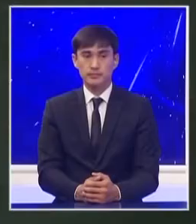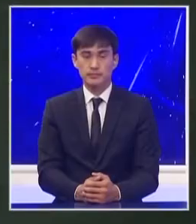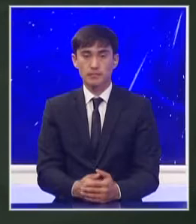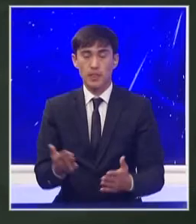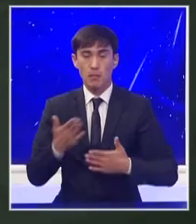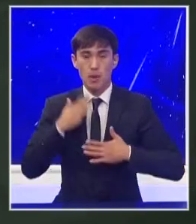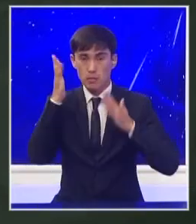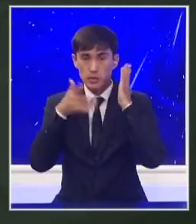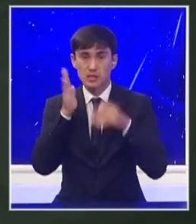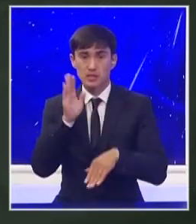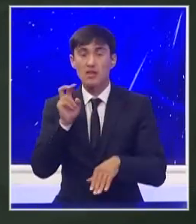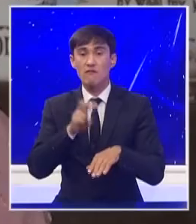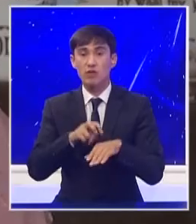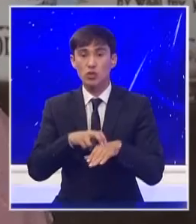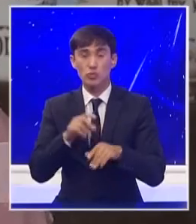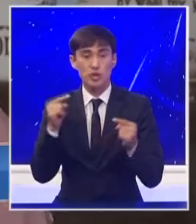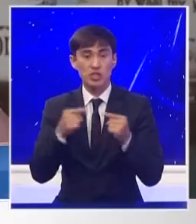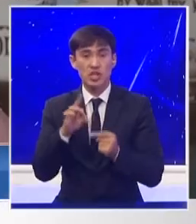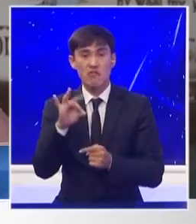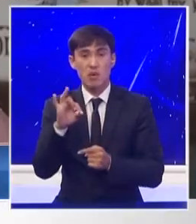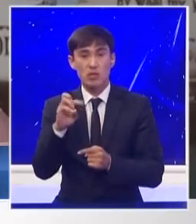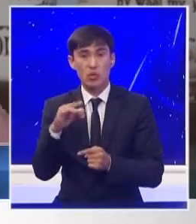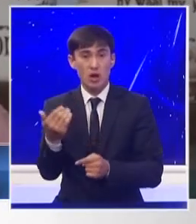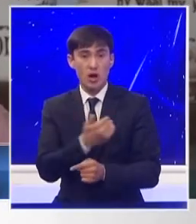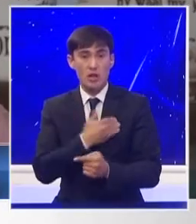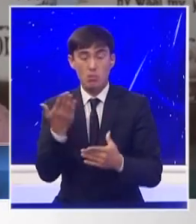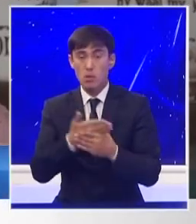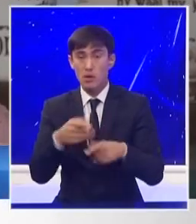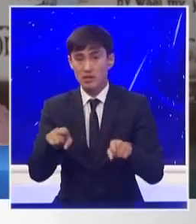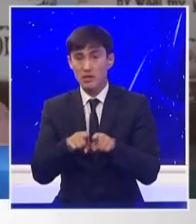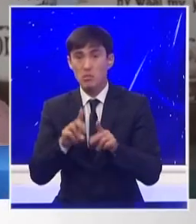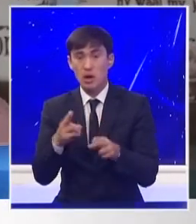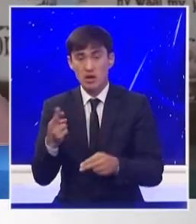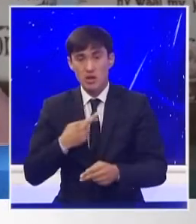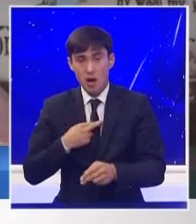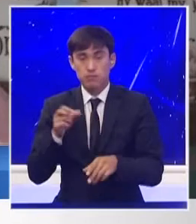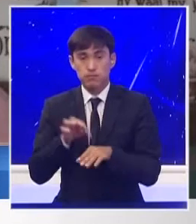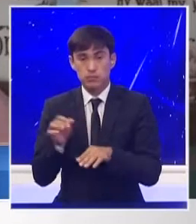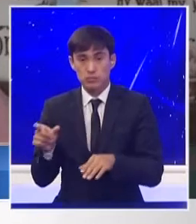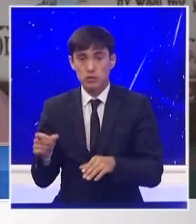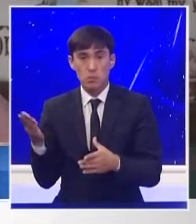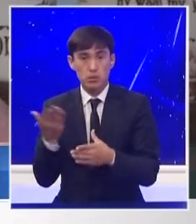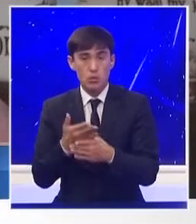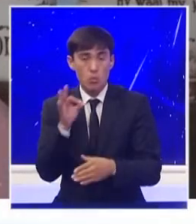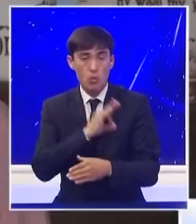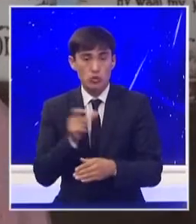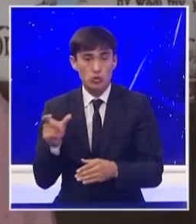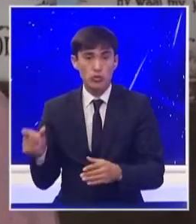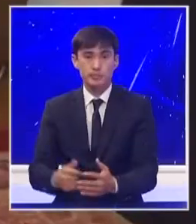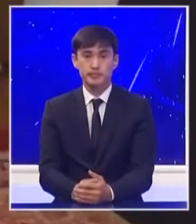Моя мечта – стать врачом, точнее, ревматологом. Я бы хотела помогать таким, как я, пациентам, приносить пользу